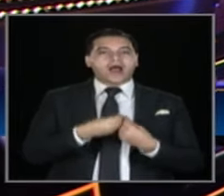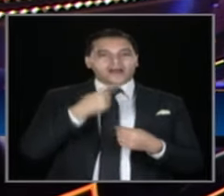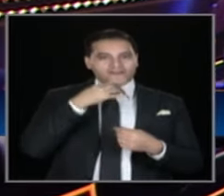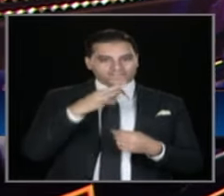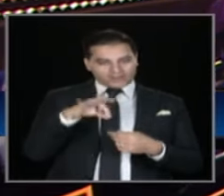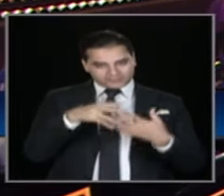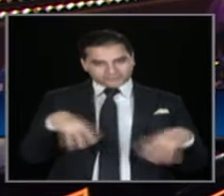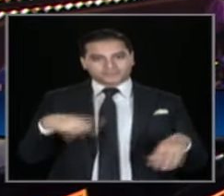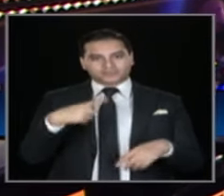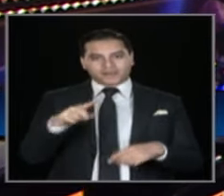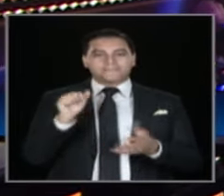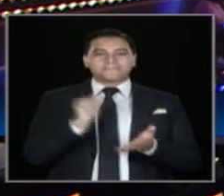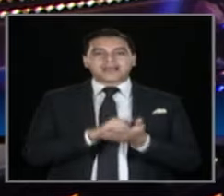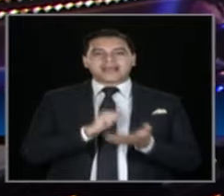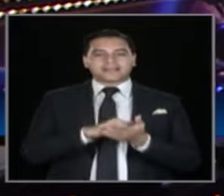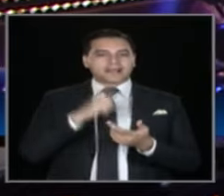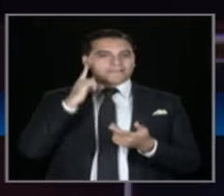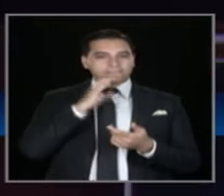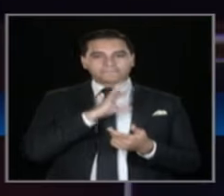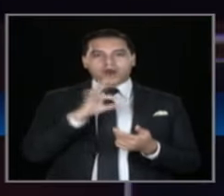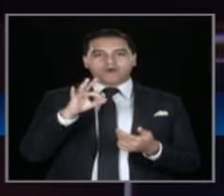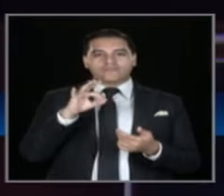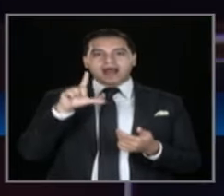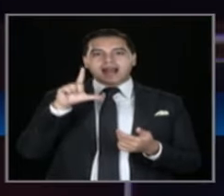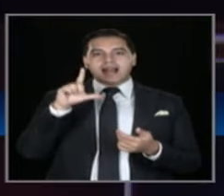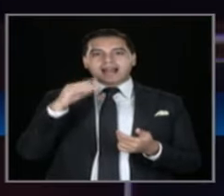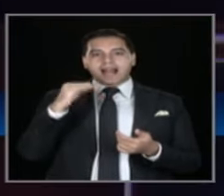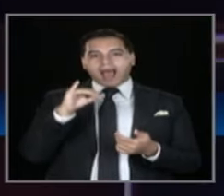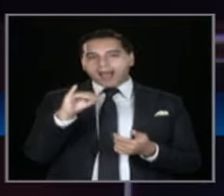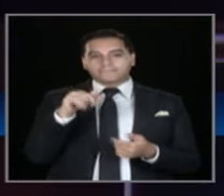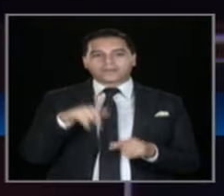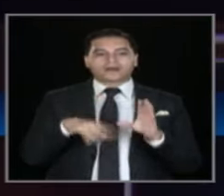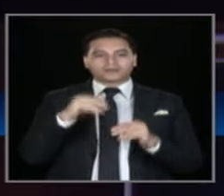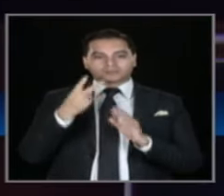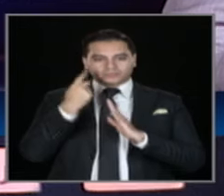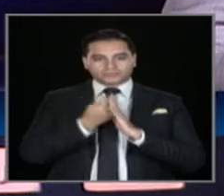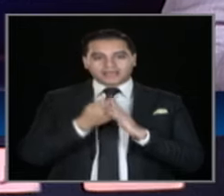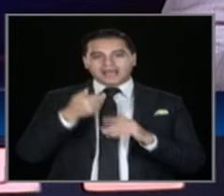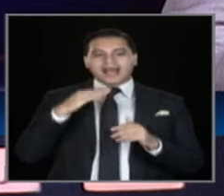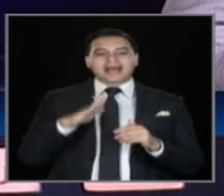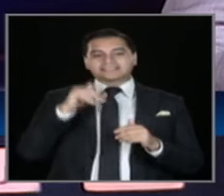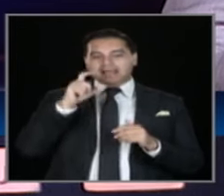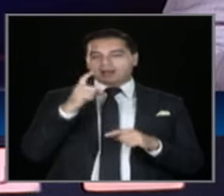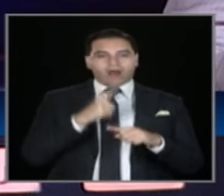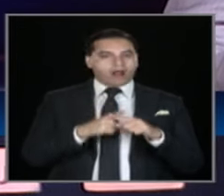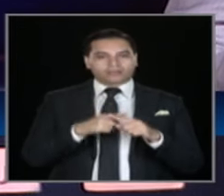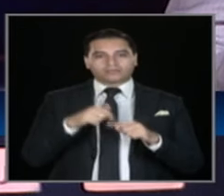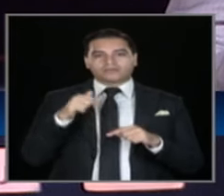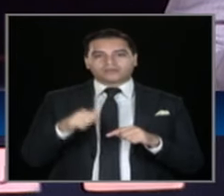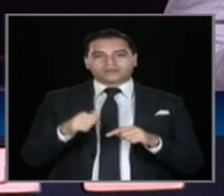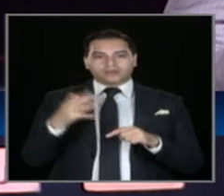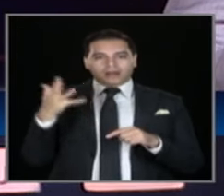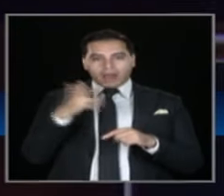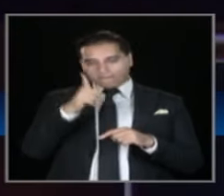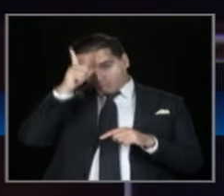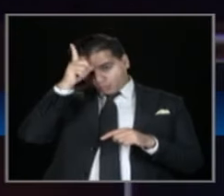لحم هي مجموعة قصصية لأديب مصري راحل، فمن هو؟ أحسان عبد القدوس. غلط. ما هو العدد الذري